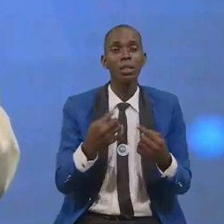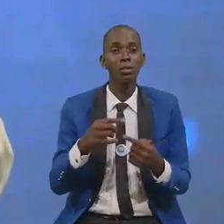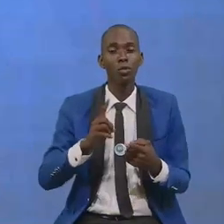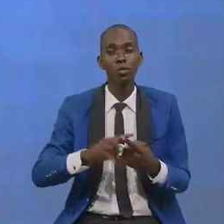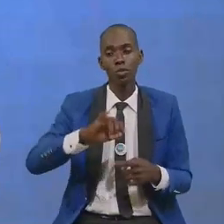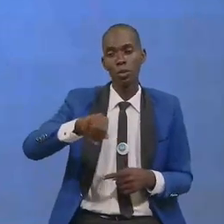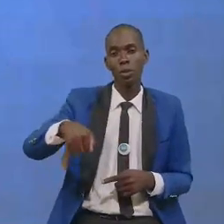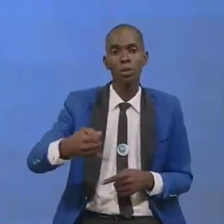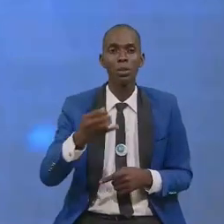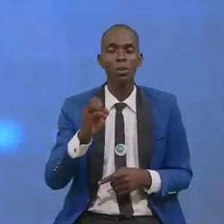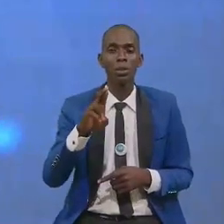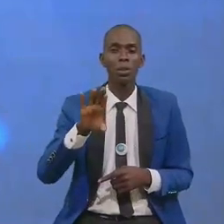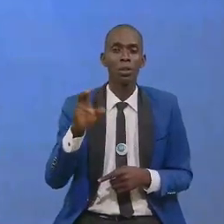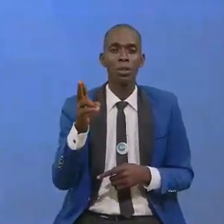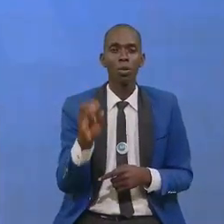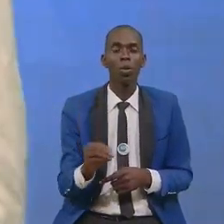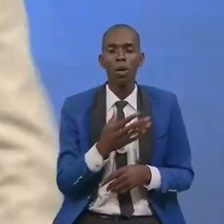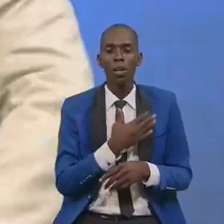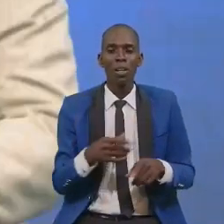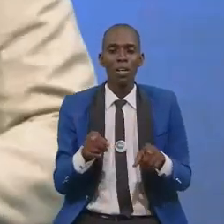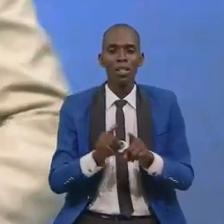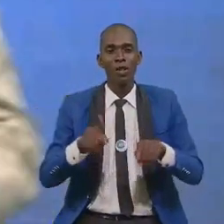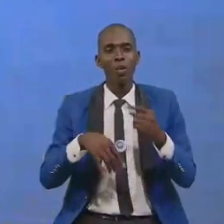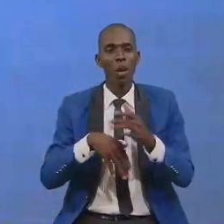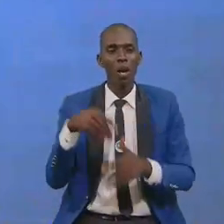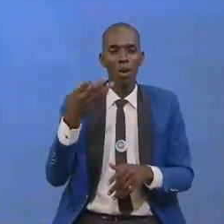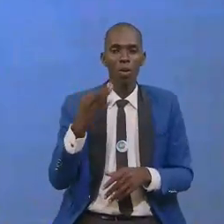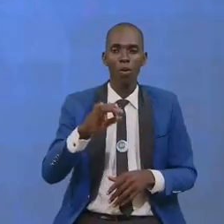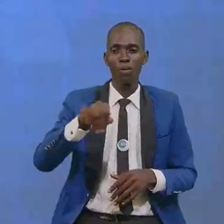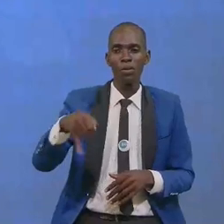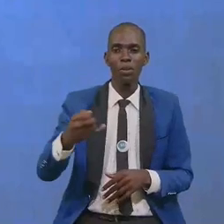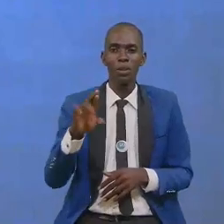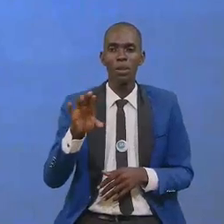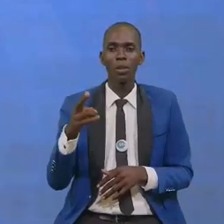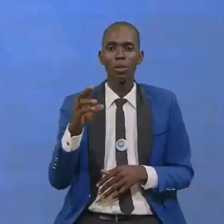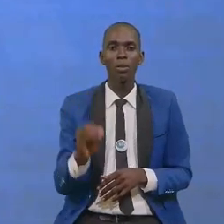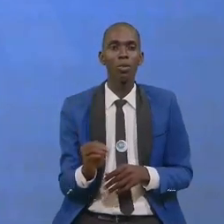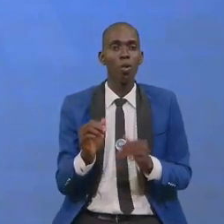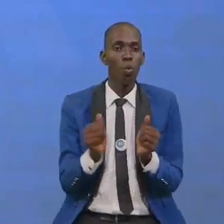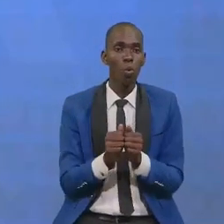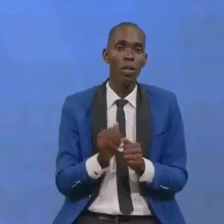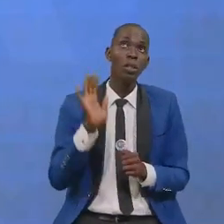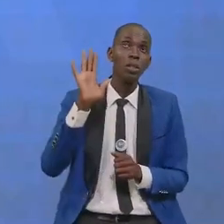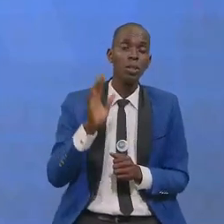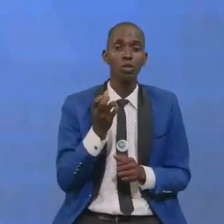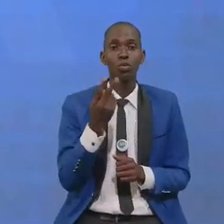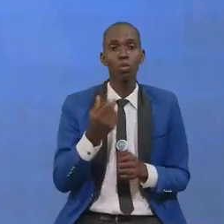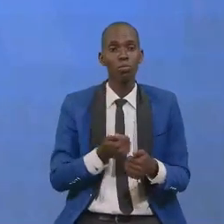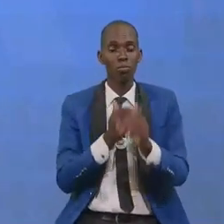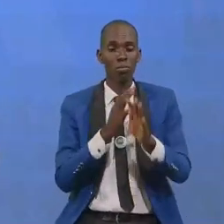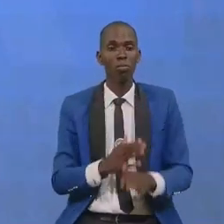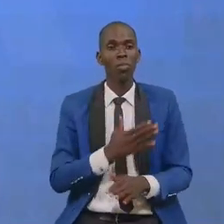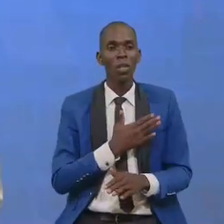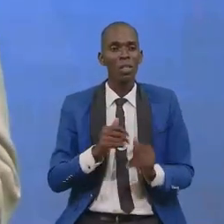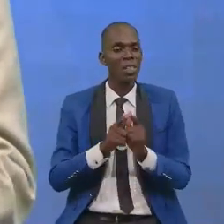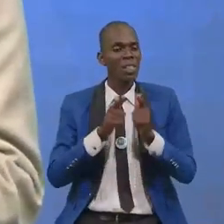et lorsque Jésus en sortie avec ses disciple une assez grande foule le fils